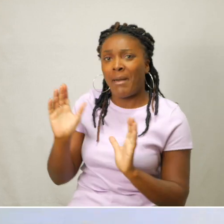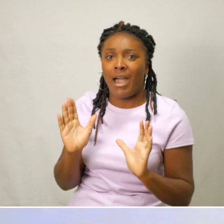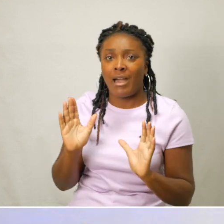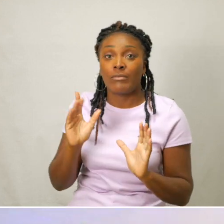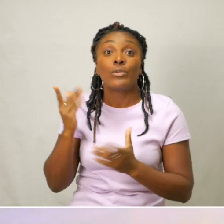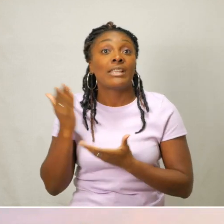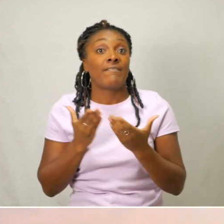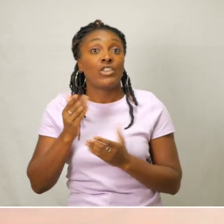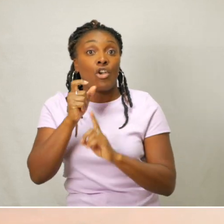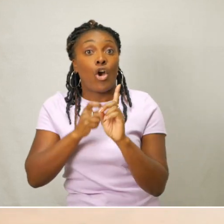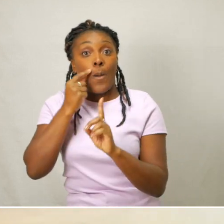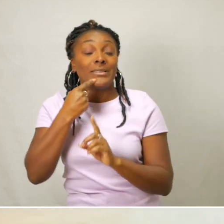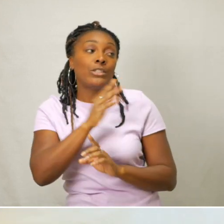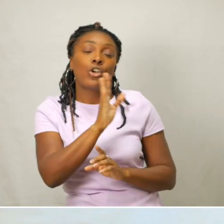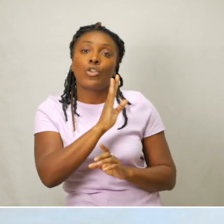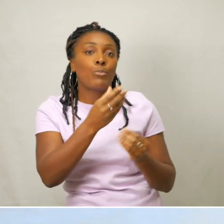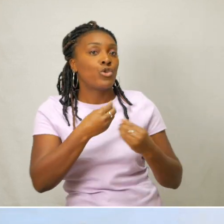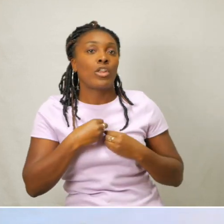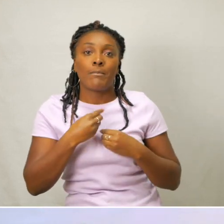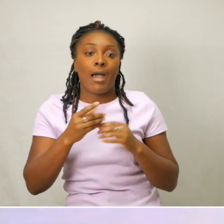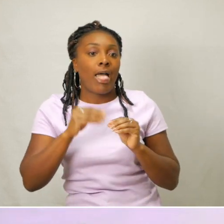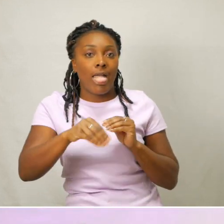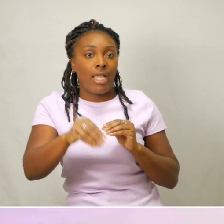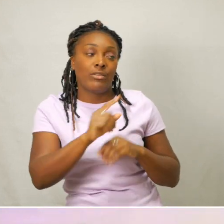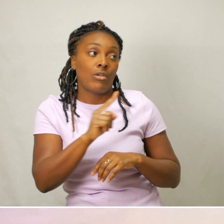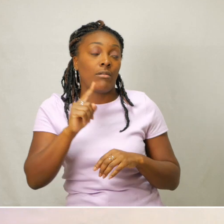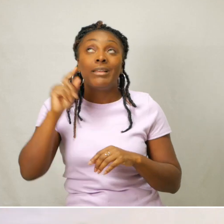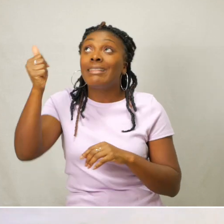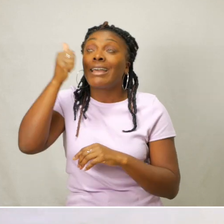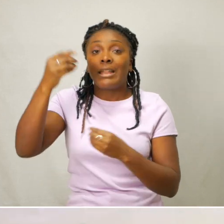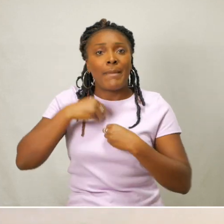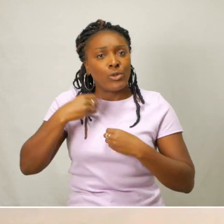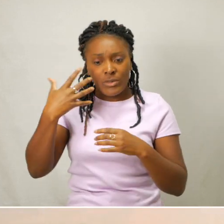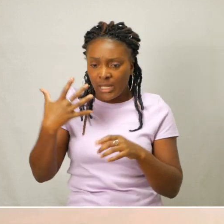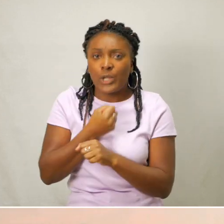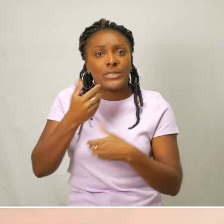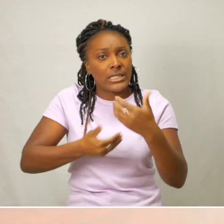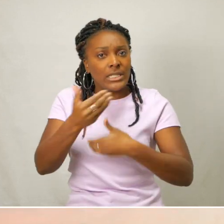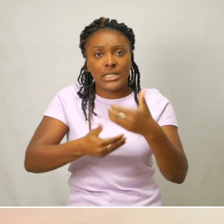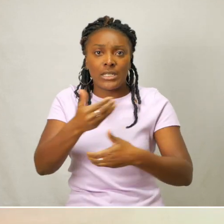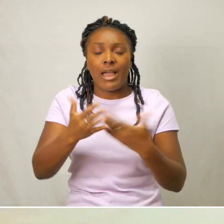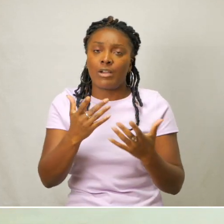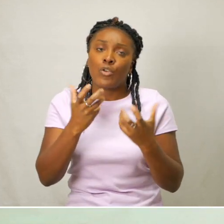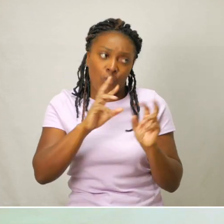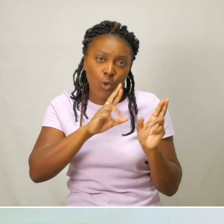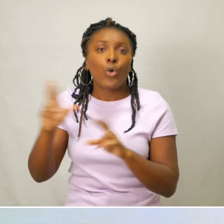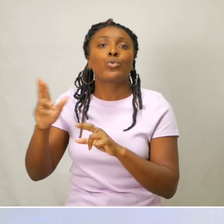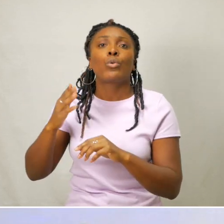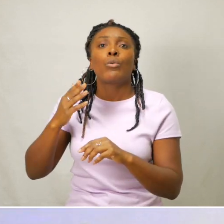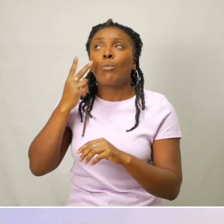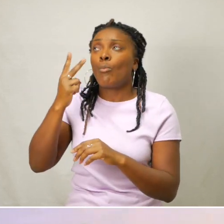Il leur répondit, ne me retardez pas, puisque l'Éternel a fait réussir mon voyage, laissez-moi partir et que j'aille vers mon Seigneur.